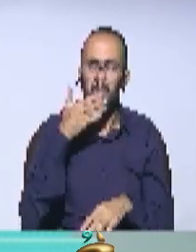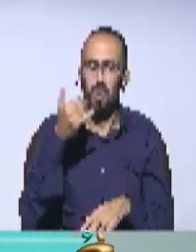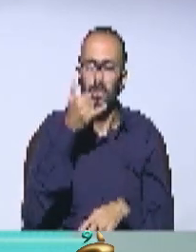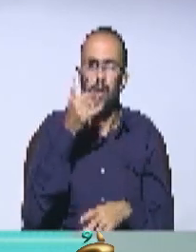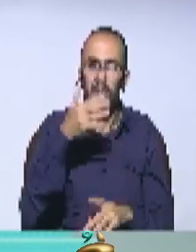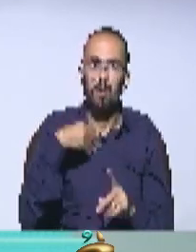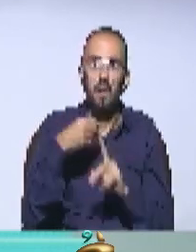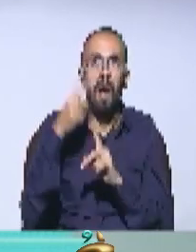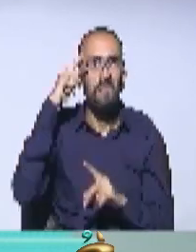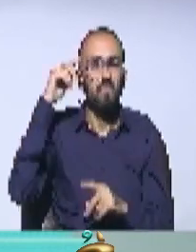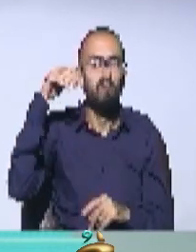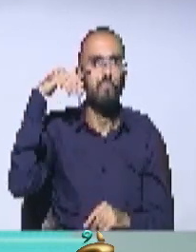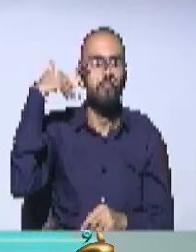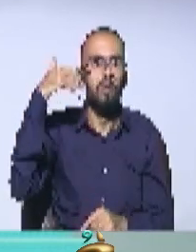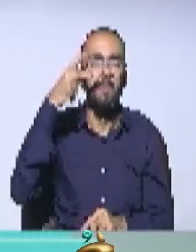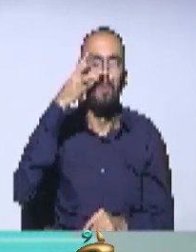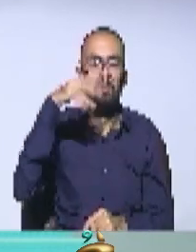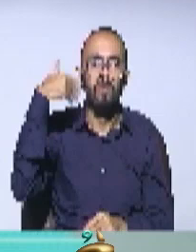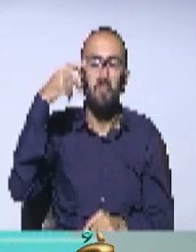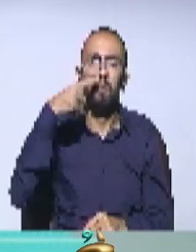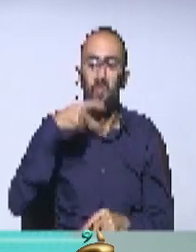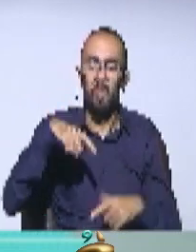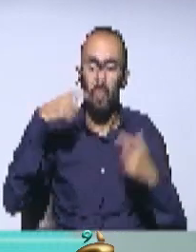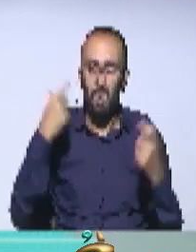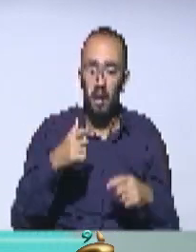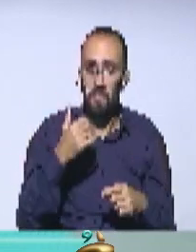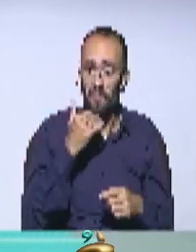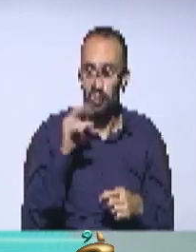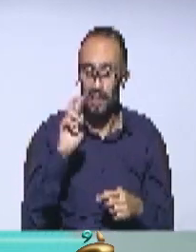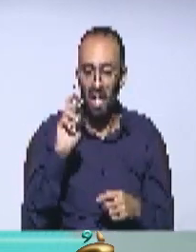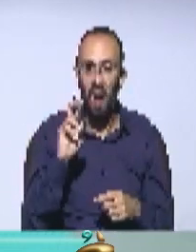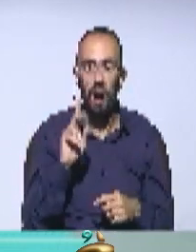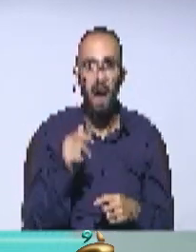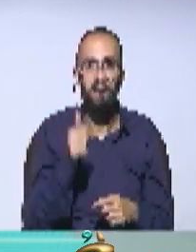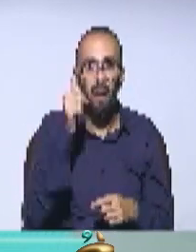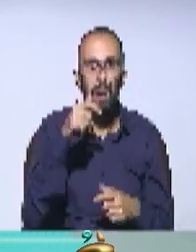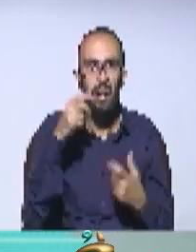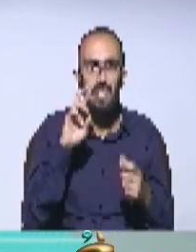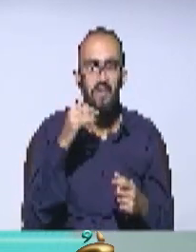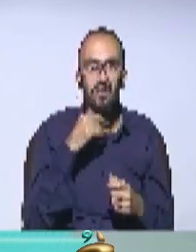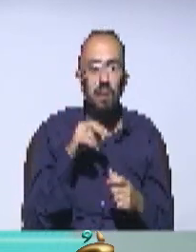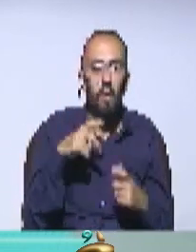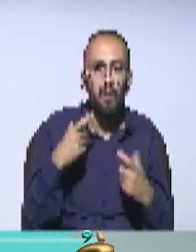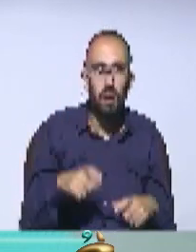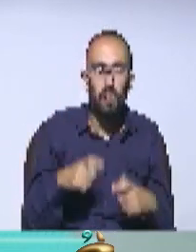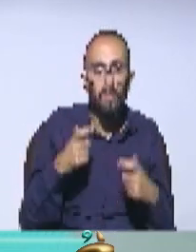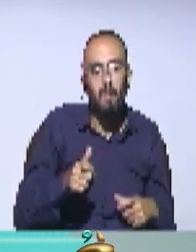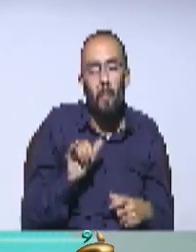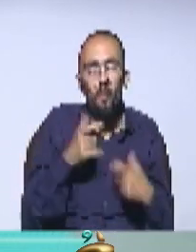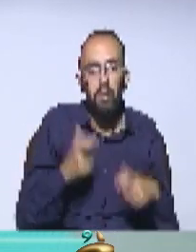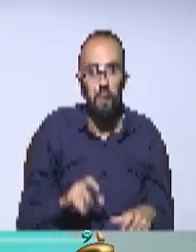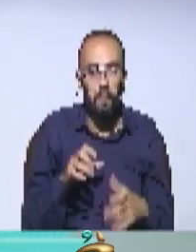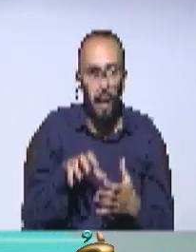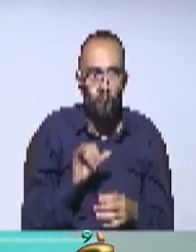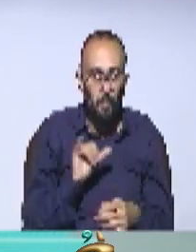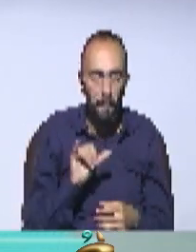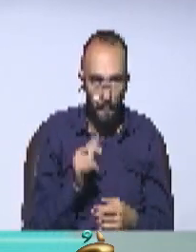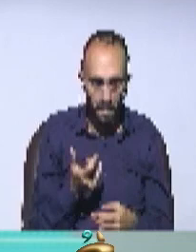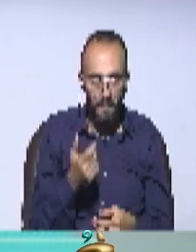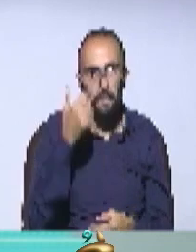ورؤيته للمستقبل، عندما قال وطن بلا كنائس أفضل من كنائس بلا وطن. صحيح. وتحمل كثير